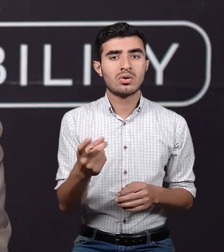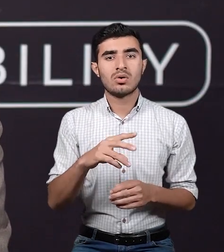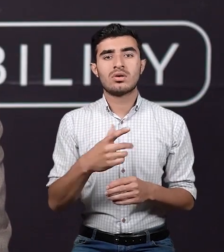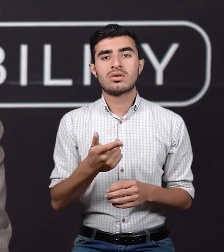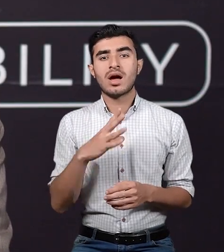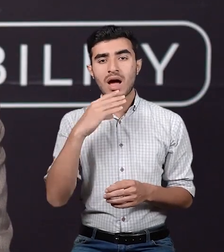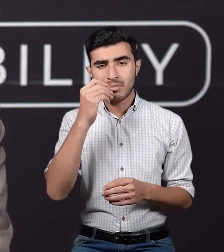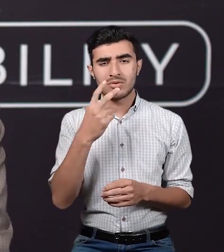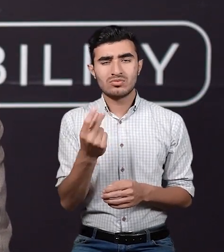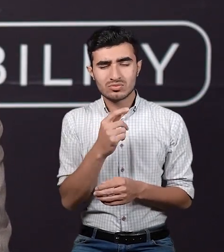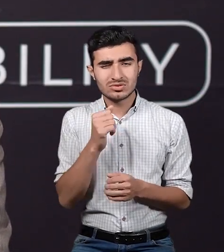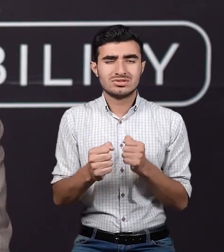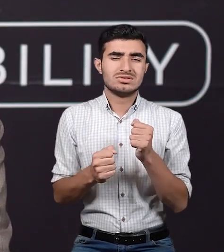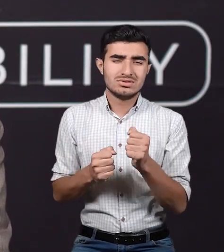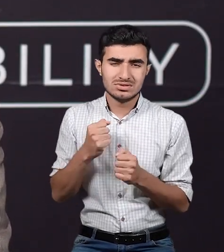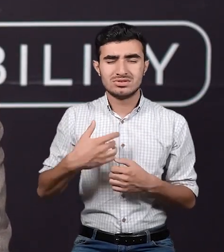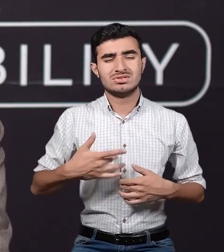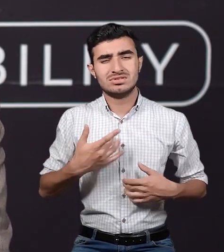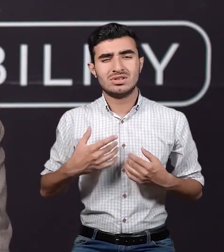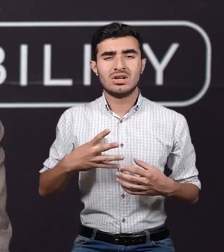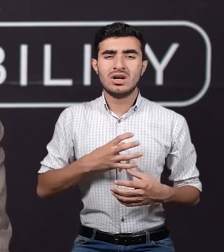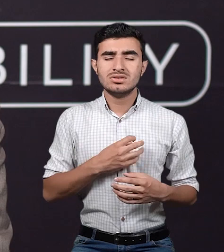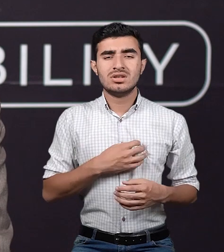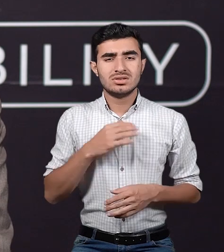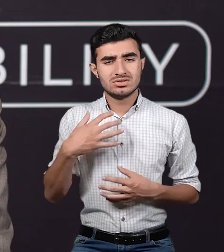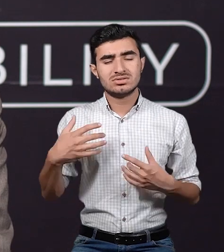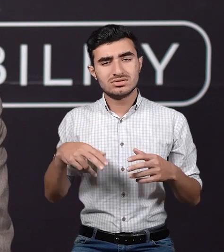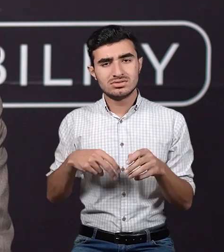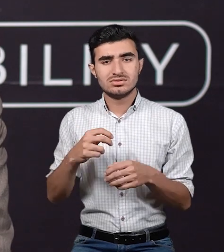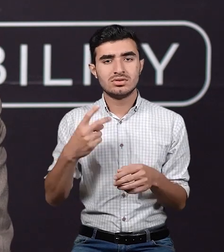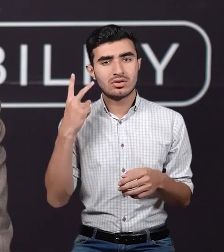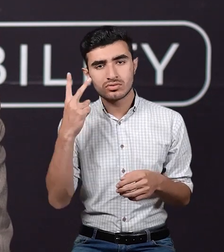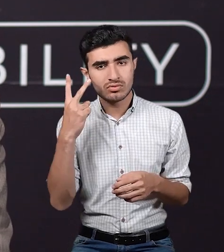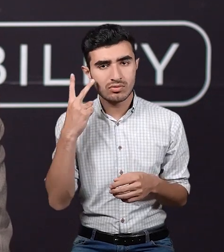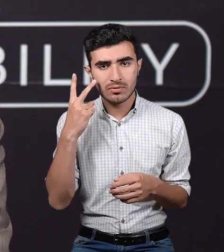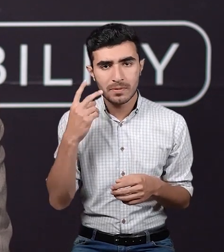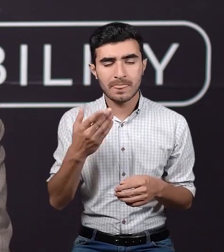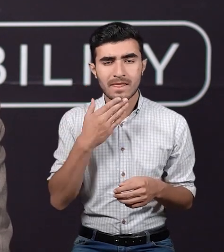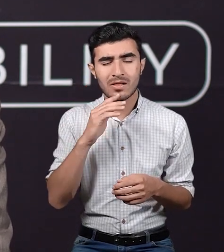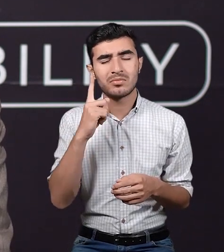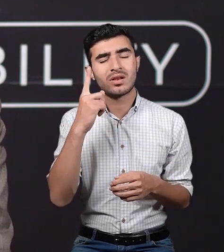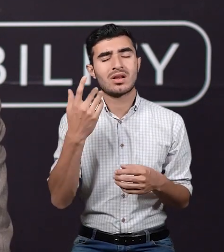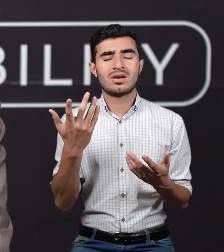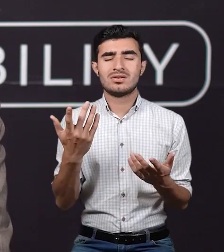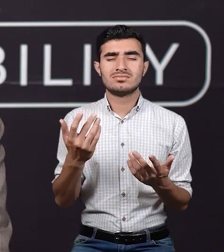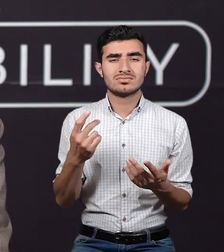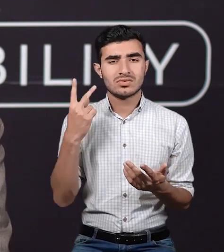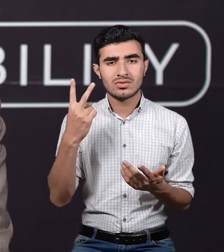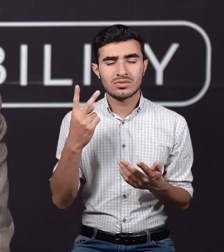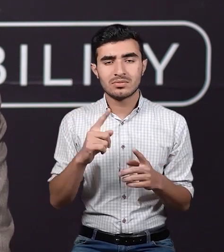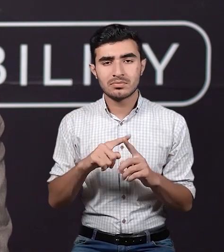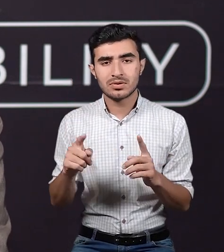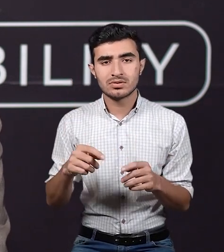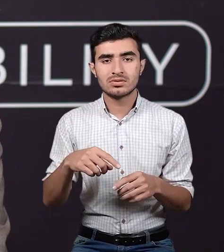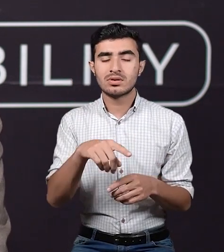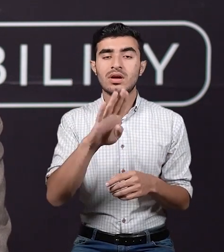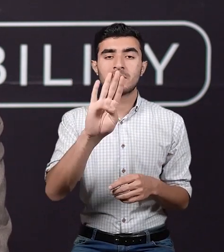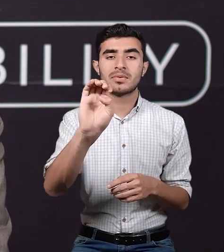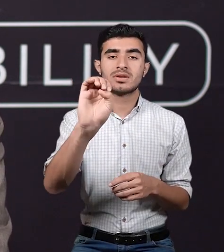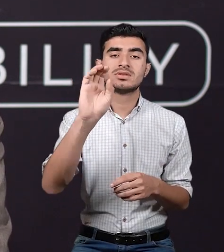پڑی۔ اللہ خیر کرے۔ بیڈ نمبر 7 بالکل سامنے تھا، لیکن وہاں تو کوئی ڈاکٹر نہ